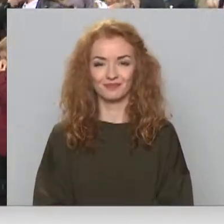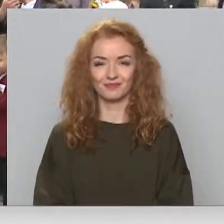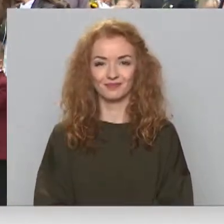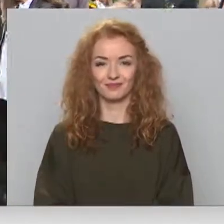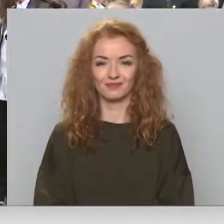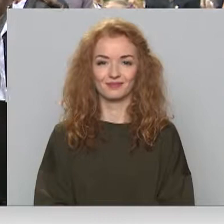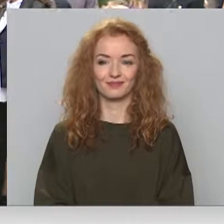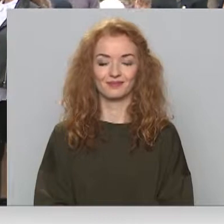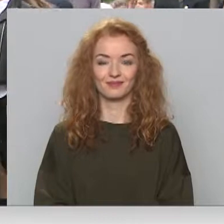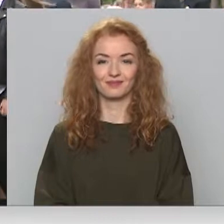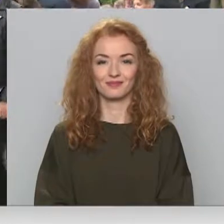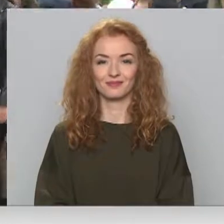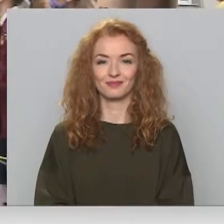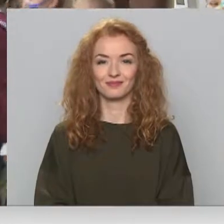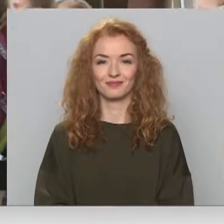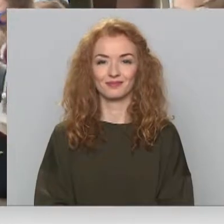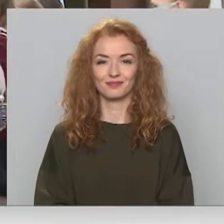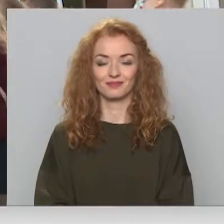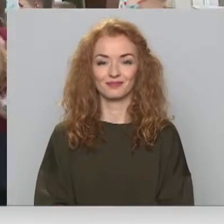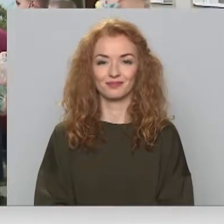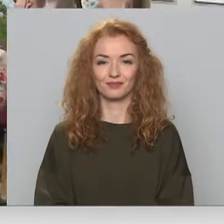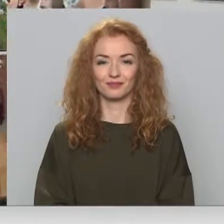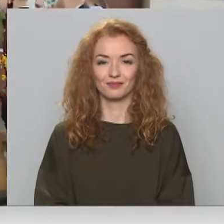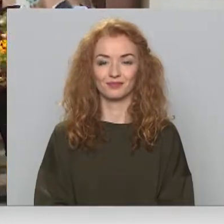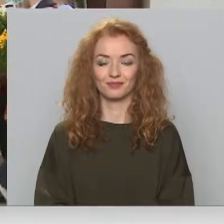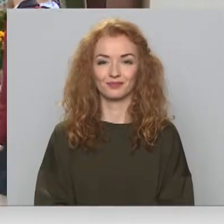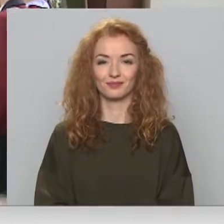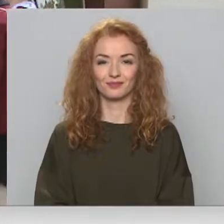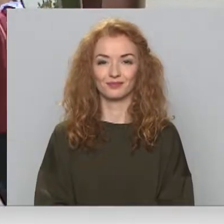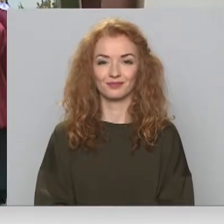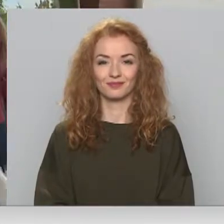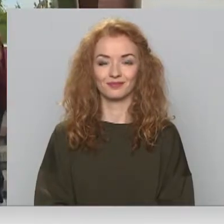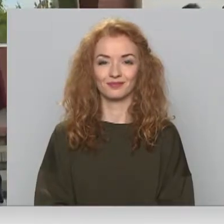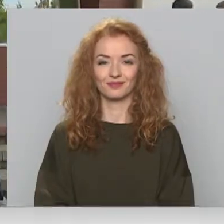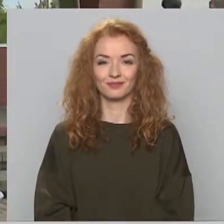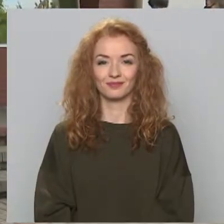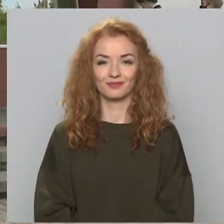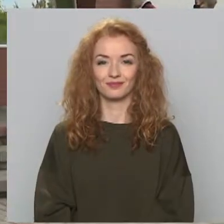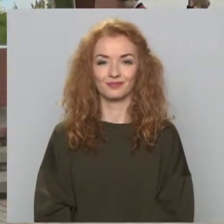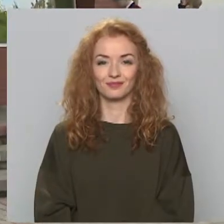Madara Līcīte, Olavs Peršovics, Latvijas televīzija.